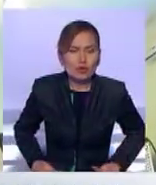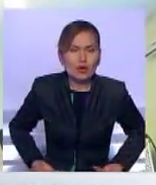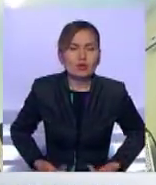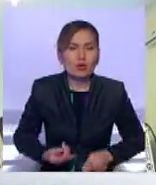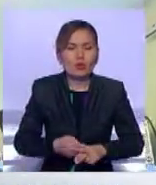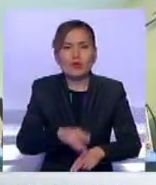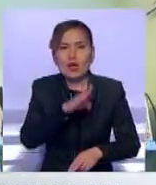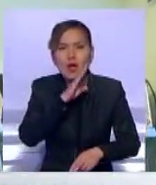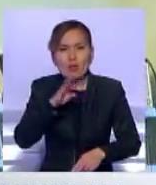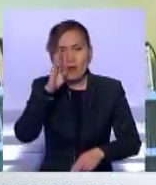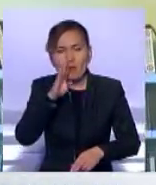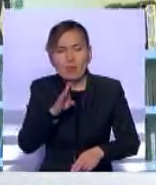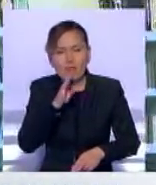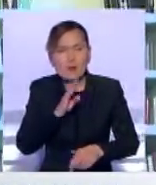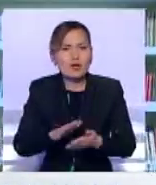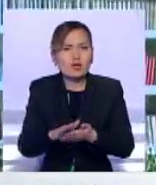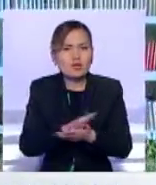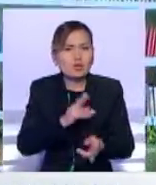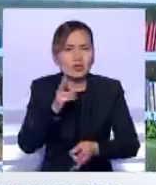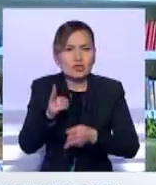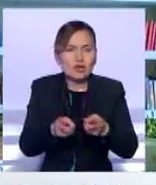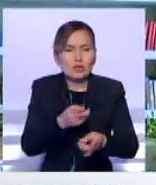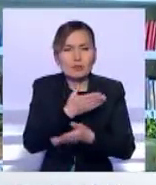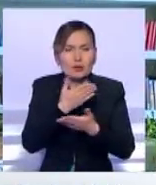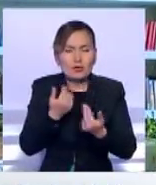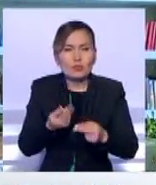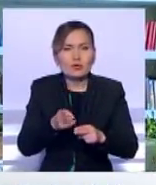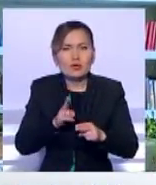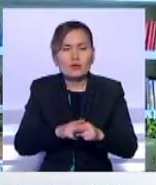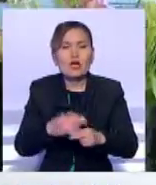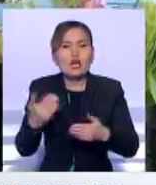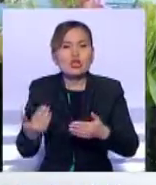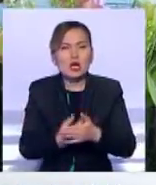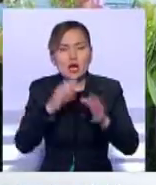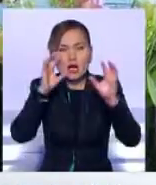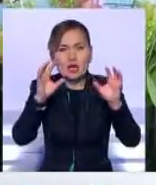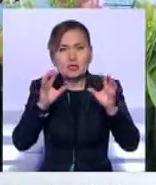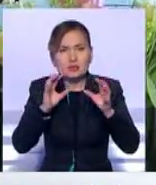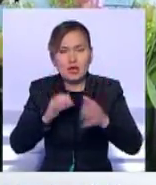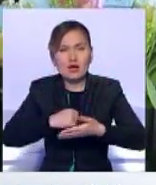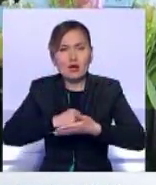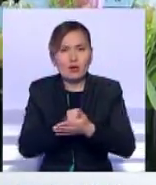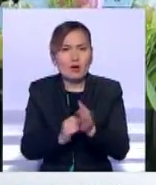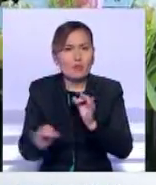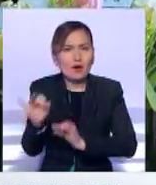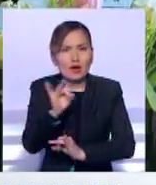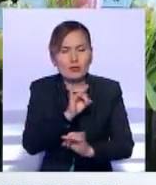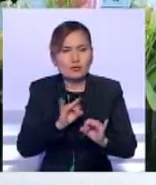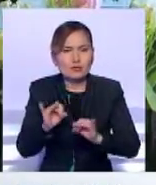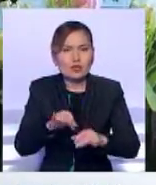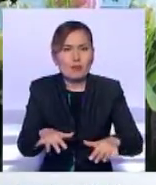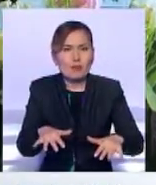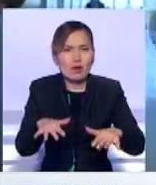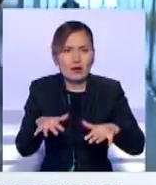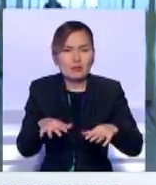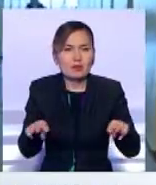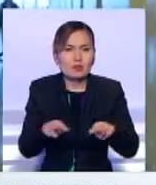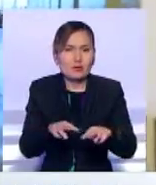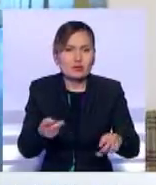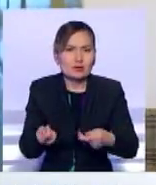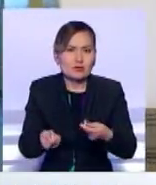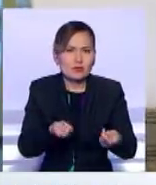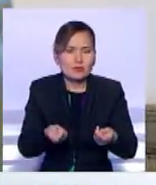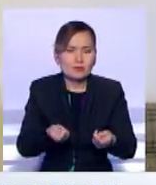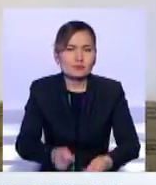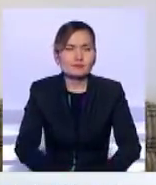бұл баптан пайда бар деп айту қиын. Кеше ғана ұсынылған заң жобасы төңірегінде қоғам қызу пікірталасқа түсті. Жансұлу Дүйсенәлі, Бақыт Чермашев,